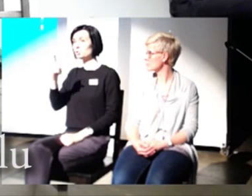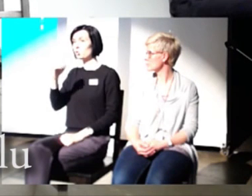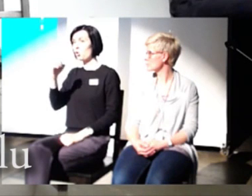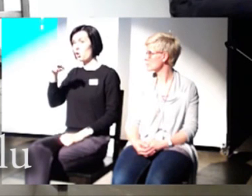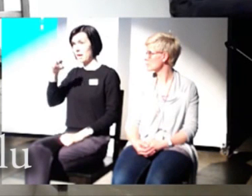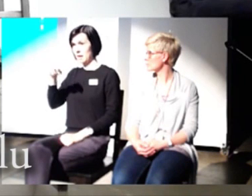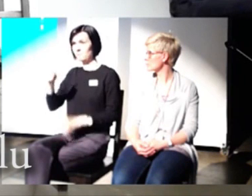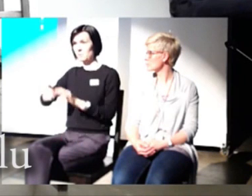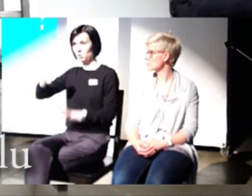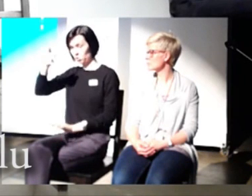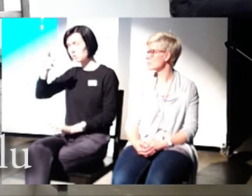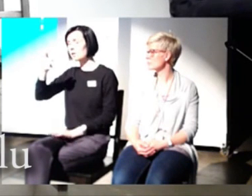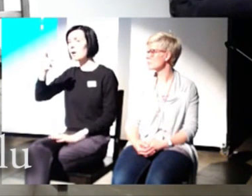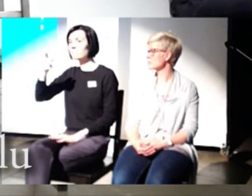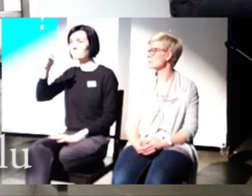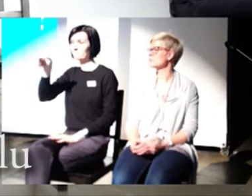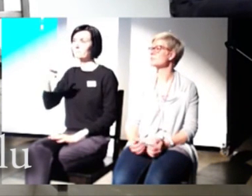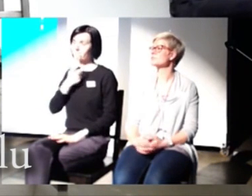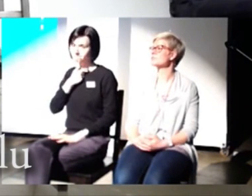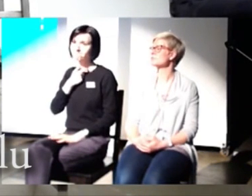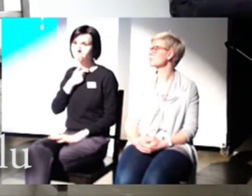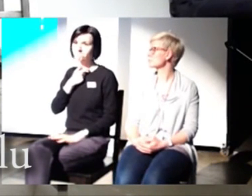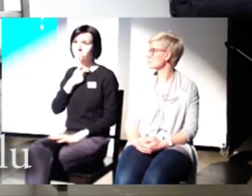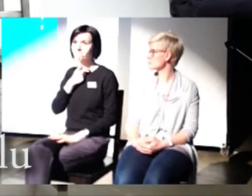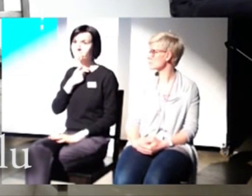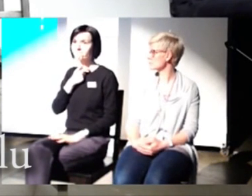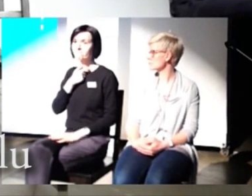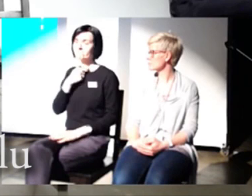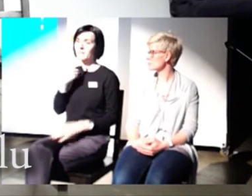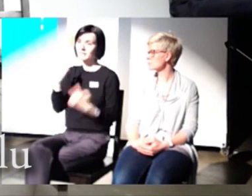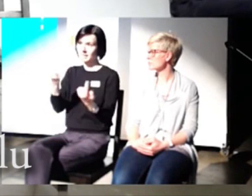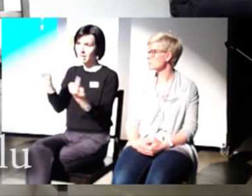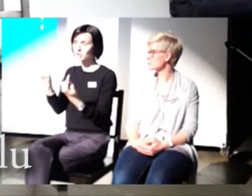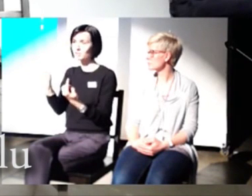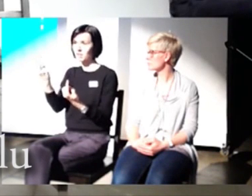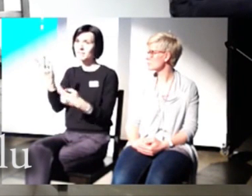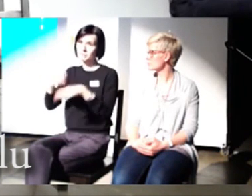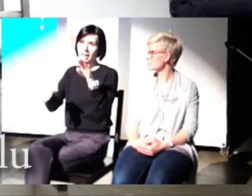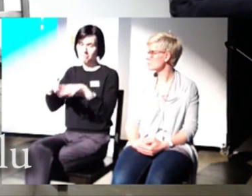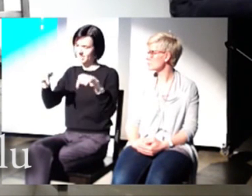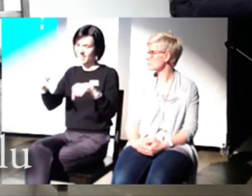johtaja, joka he luikivat kaikkiaan päällekkäisyys tässä, ettei päässyt. Mutta